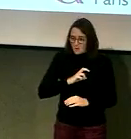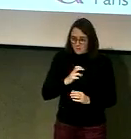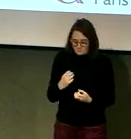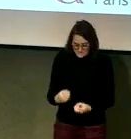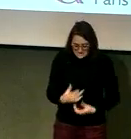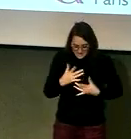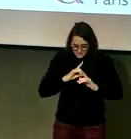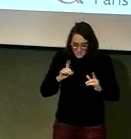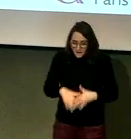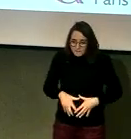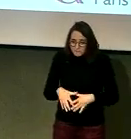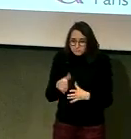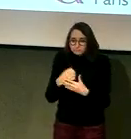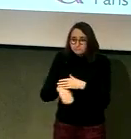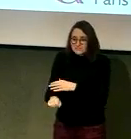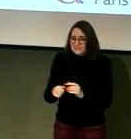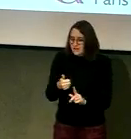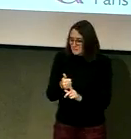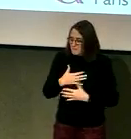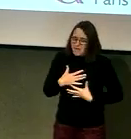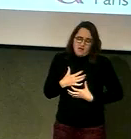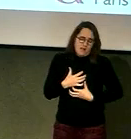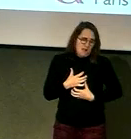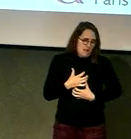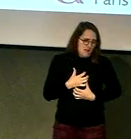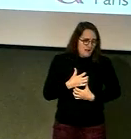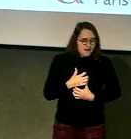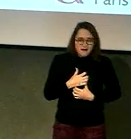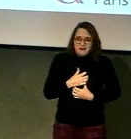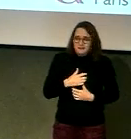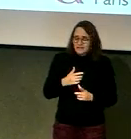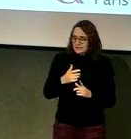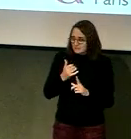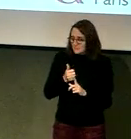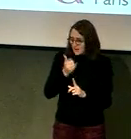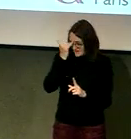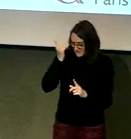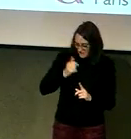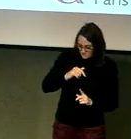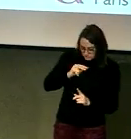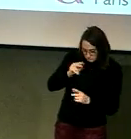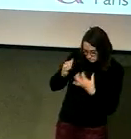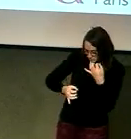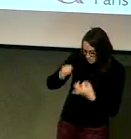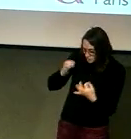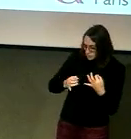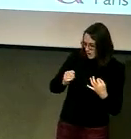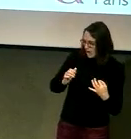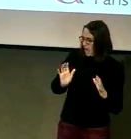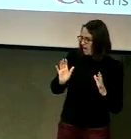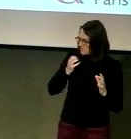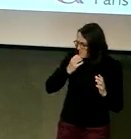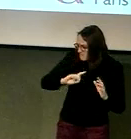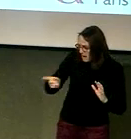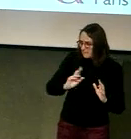aller jusqu'au bout de cette grossesse. Et c'était vraiment, elle vivait là-dedans avec l'idée qu'on allait la juger et qu'on